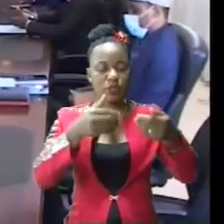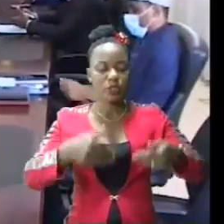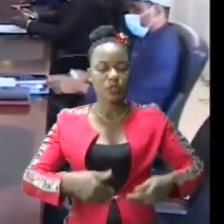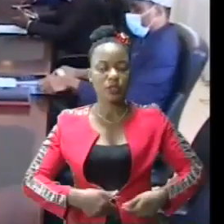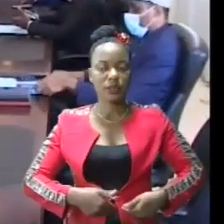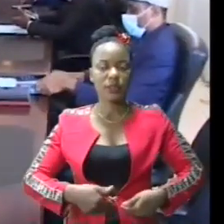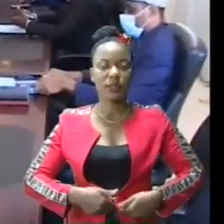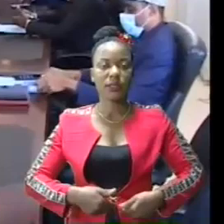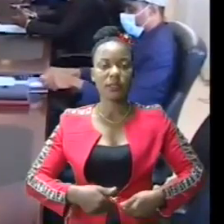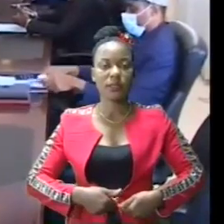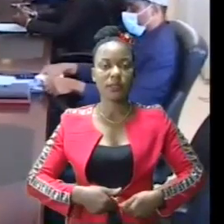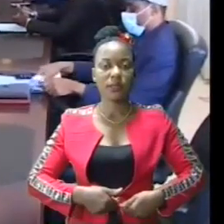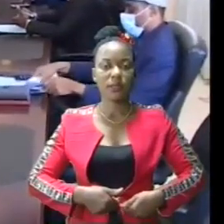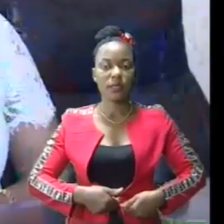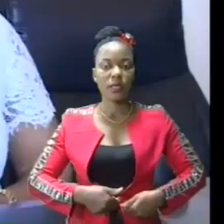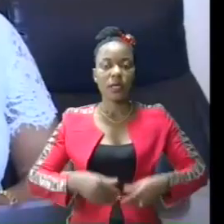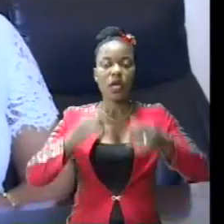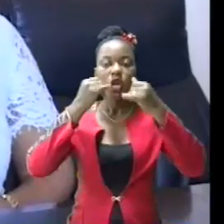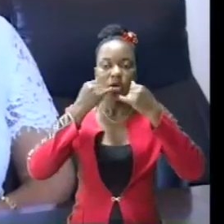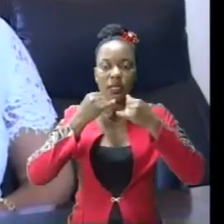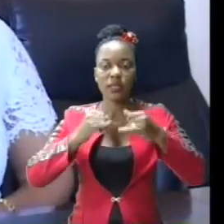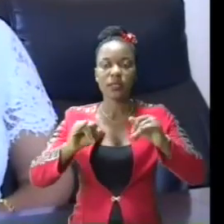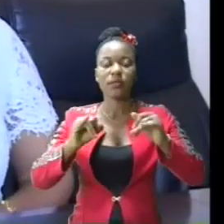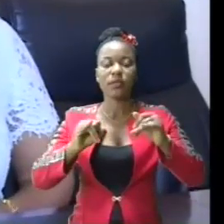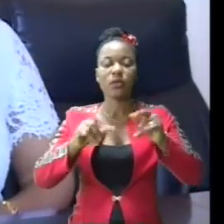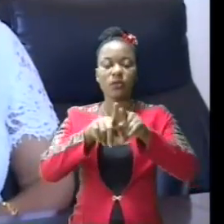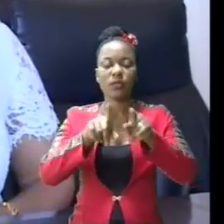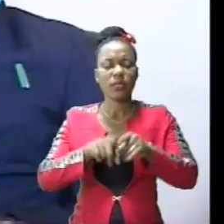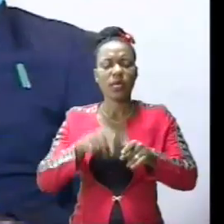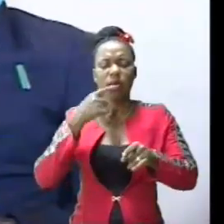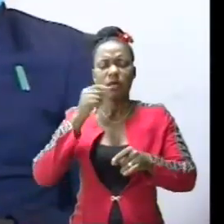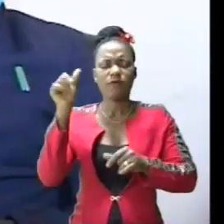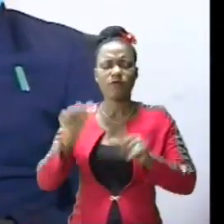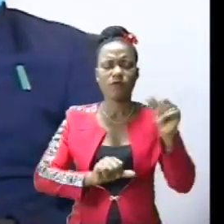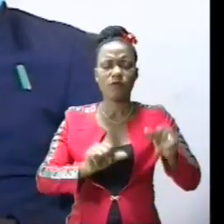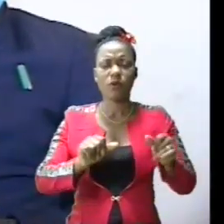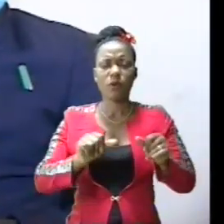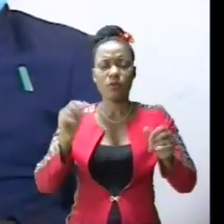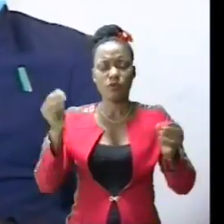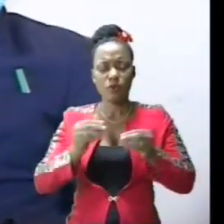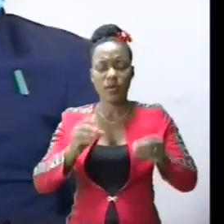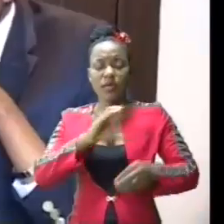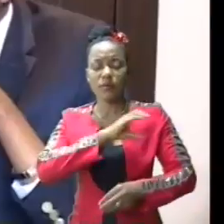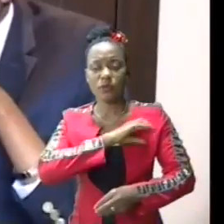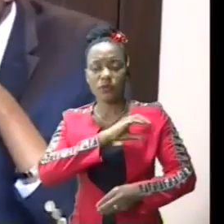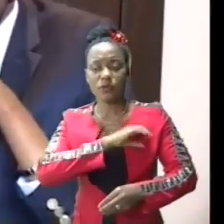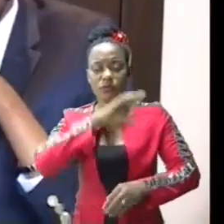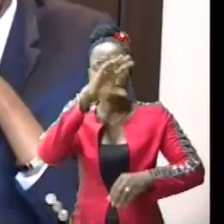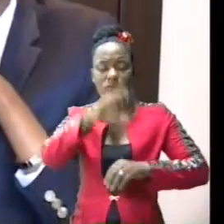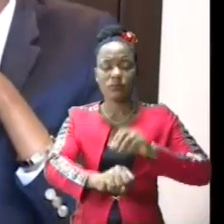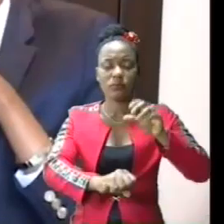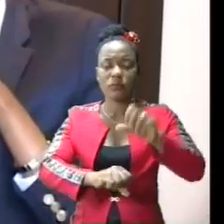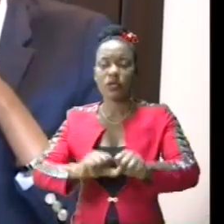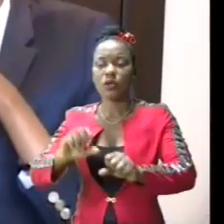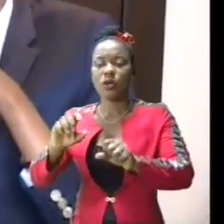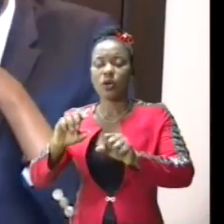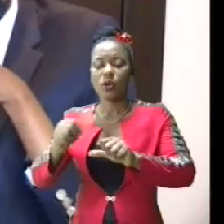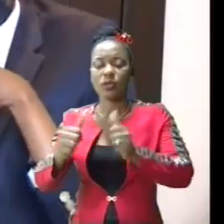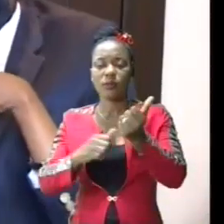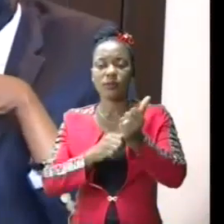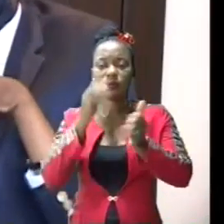de l'UDPS ont dénoncé les bavures et les brutalités policières ayant causé mort d'hommes à